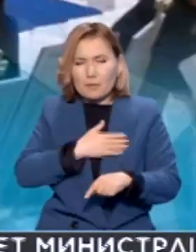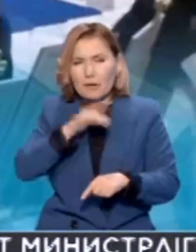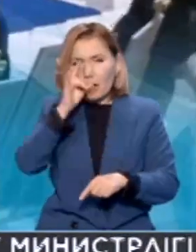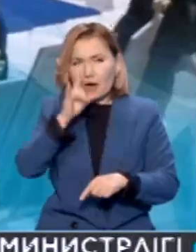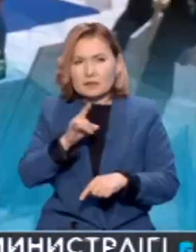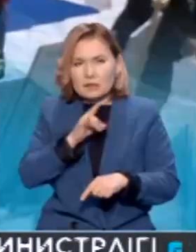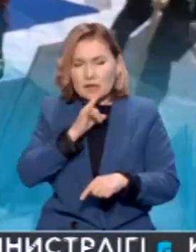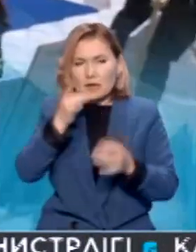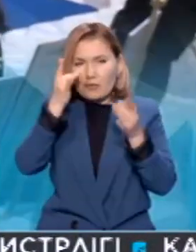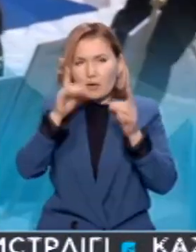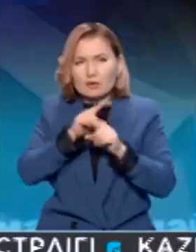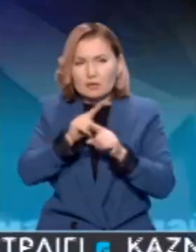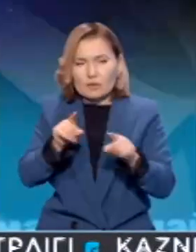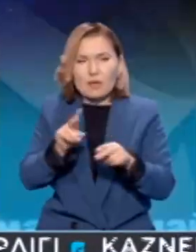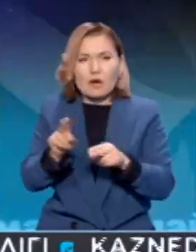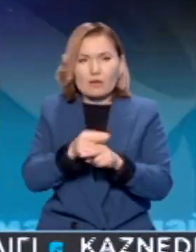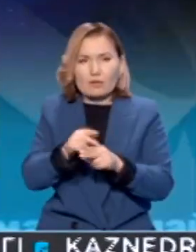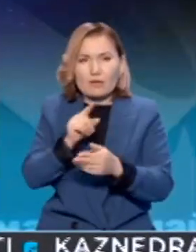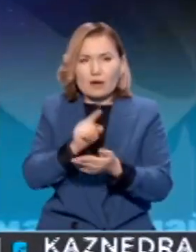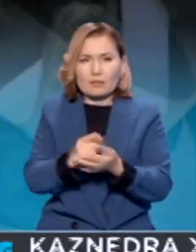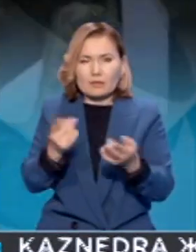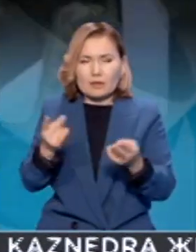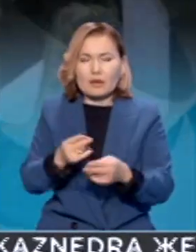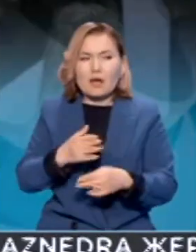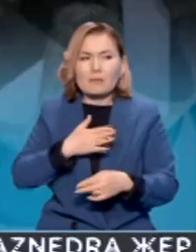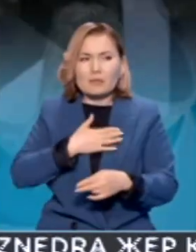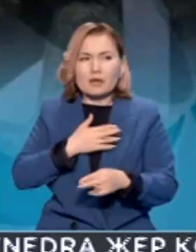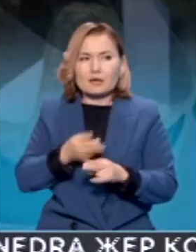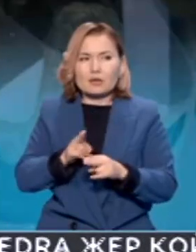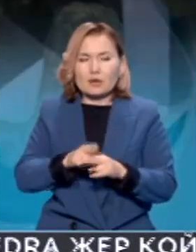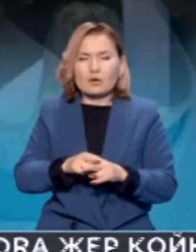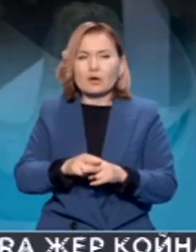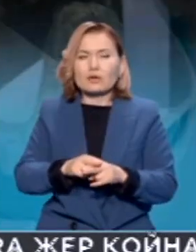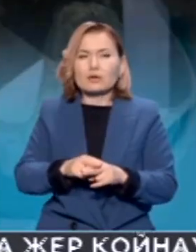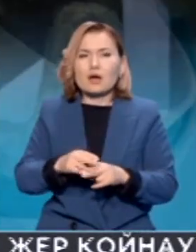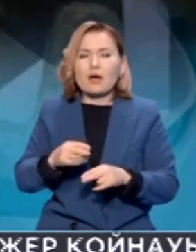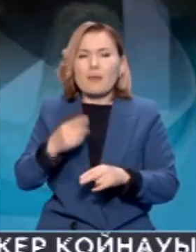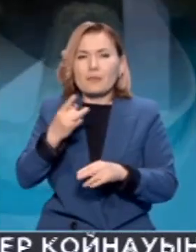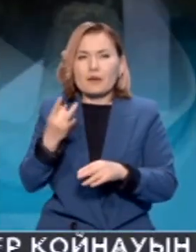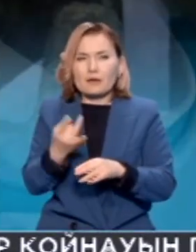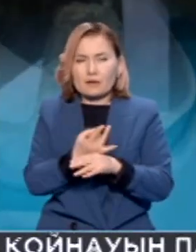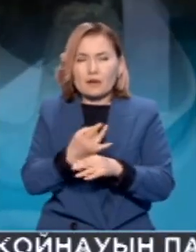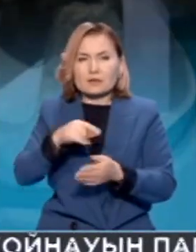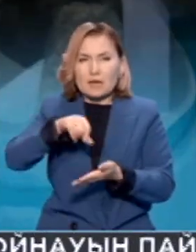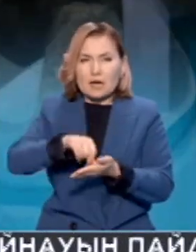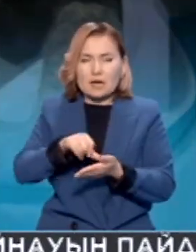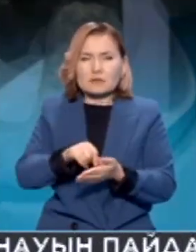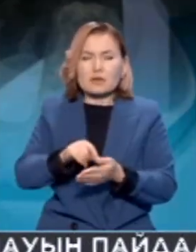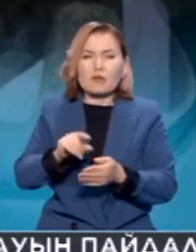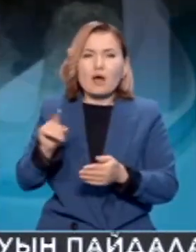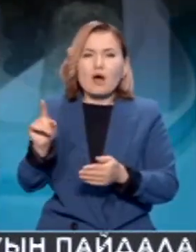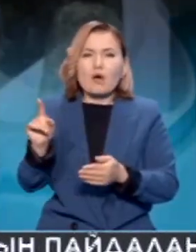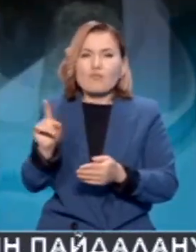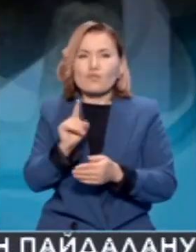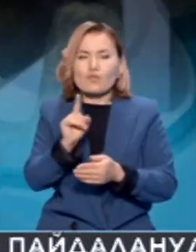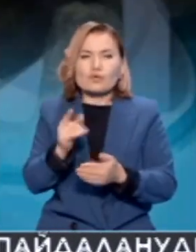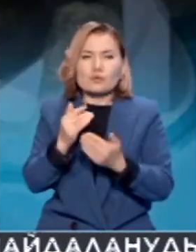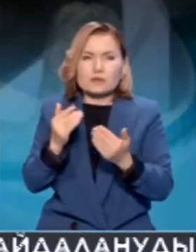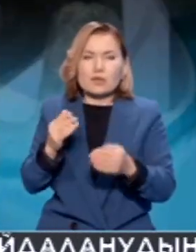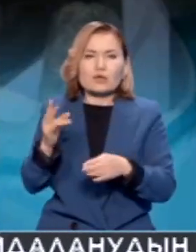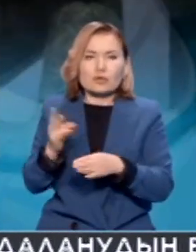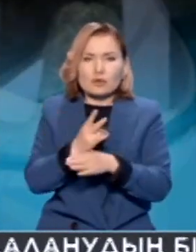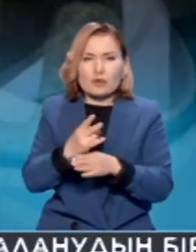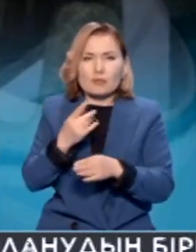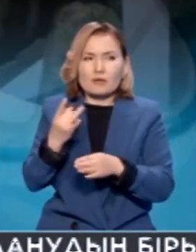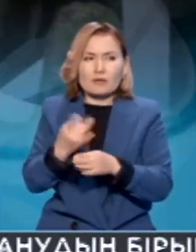елжандылыққа тәрбиелейді деген ойдамыз. Мен осы музейге алғаш рет қатысуым, алғаш рет келуім, есімше, құрбыларым алып келіп